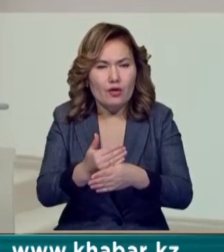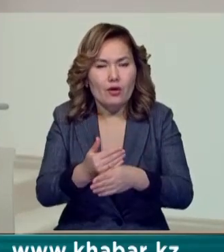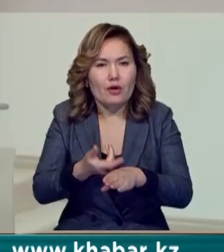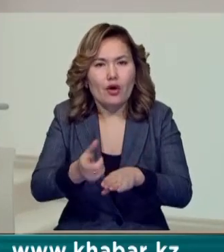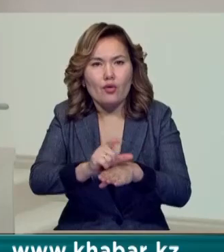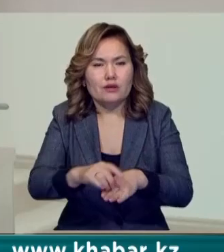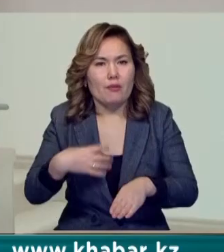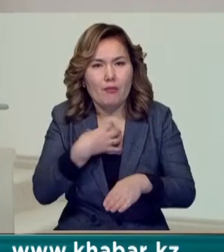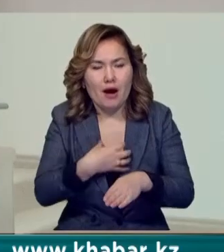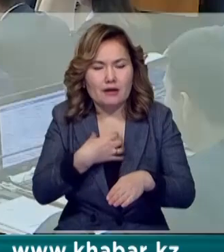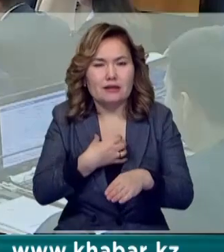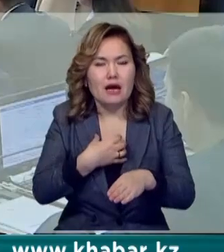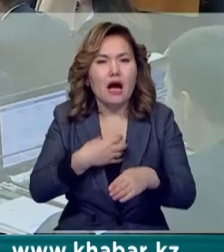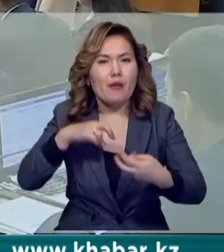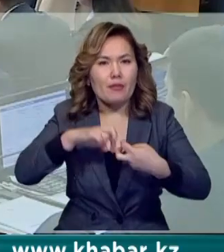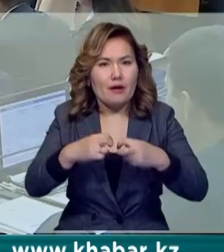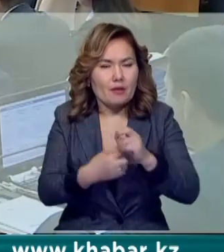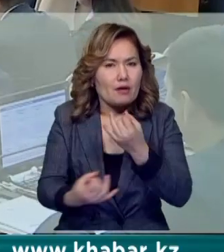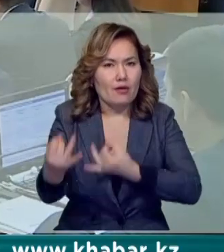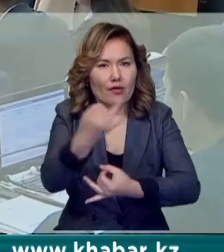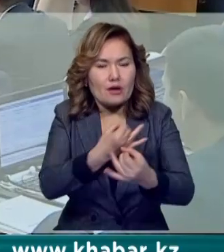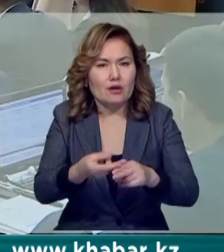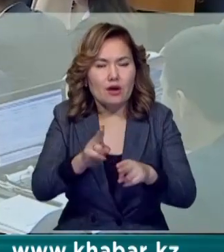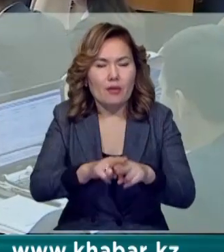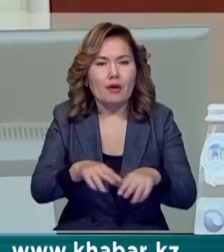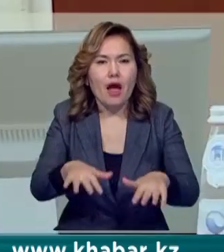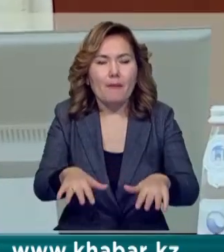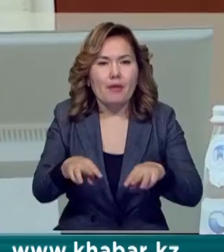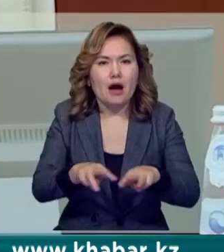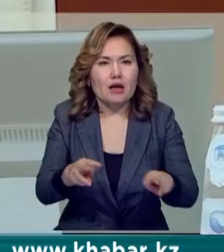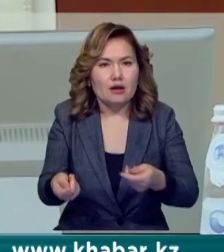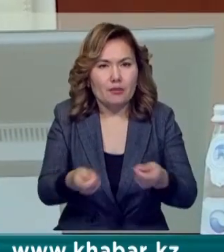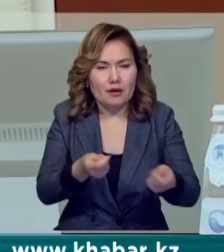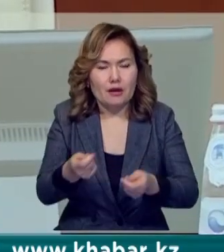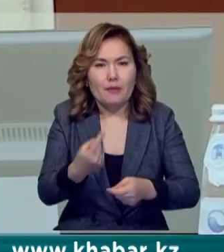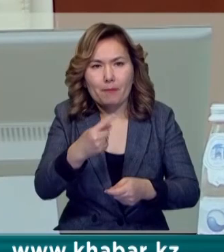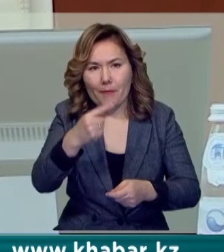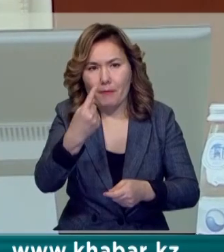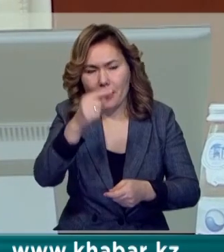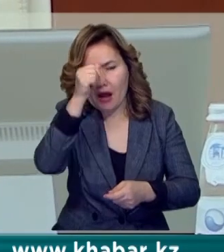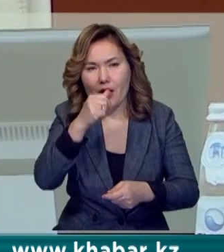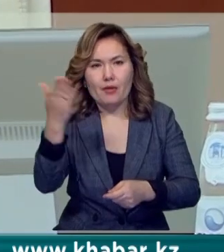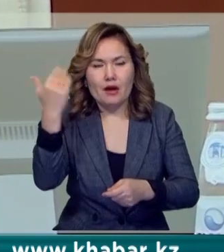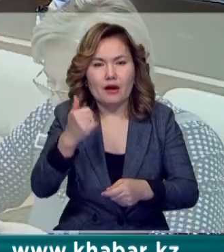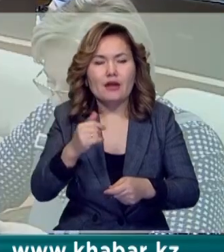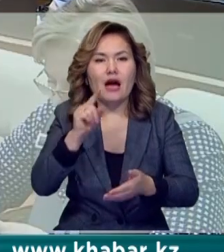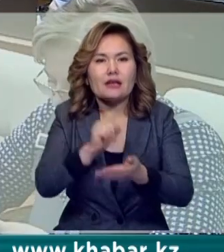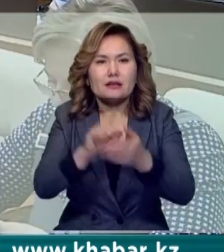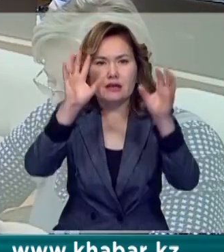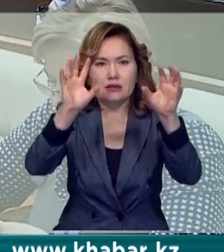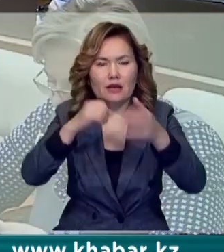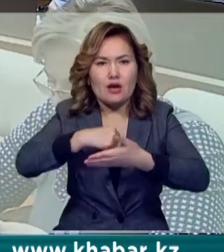маңызды. Жалпы мәжіліс депутаттары осыдан бірер ай бұрын тиісті заң жобасын қабылдаған болатын.